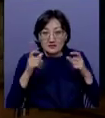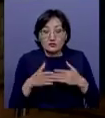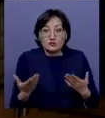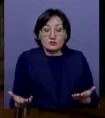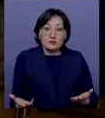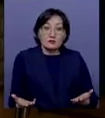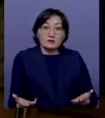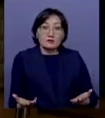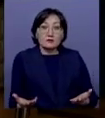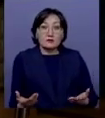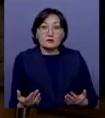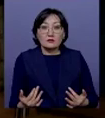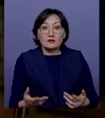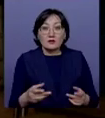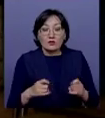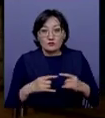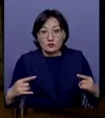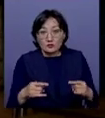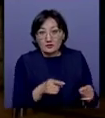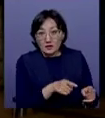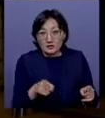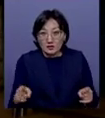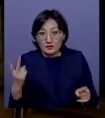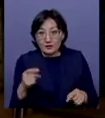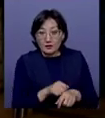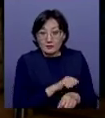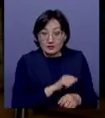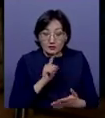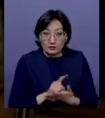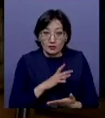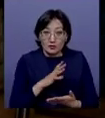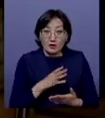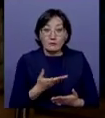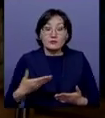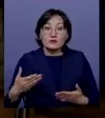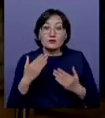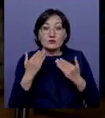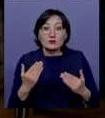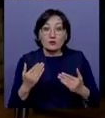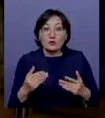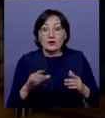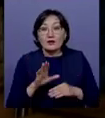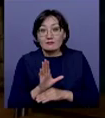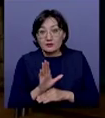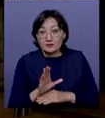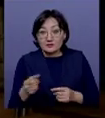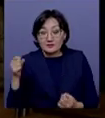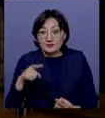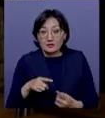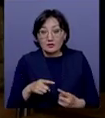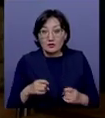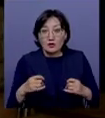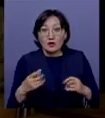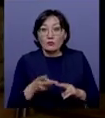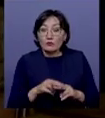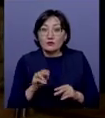И арасы екі. Ена столдардың арасы екі метрден болу керек. Біздің соңғы шыққан қаулыға сәйкес. Сол орындалмай